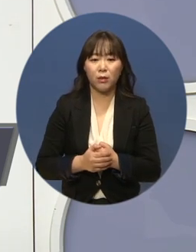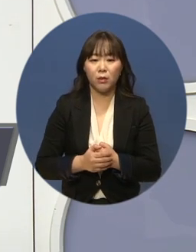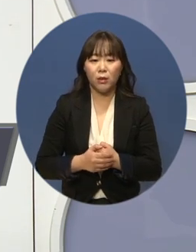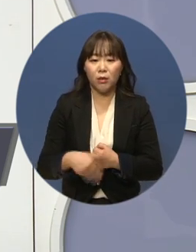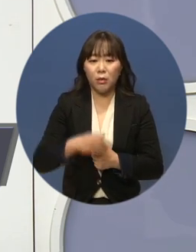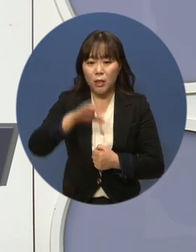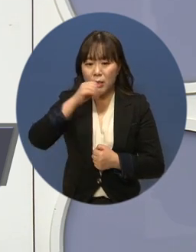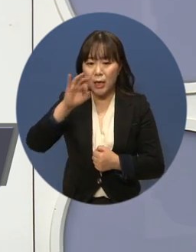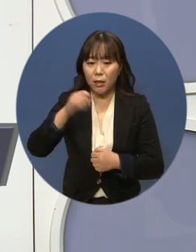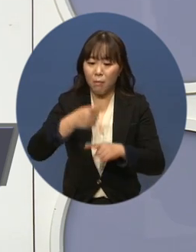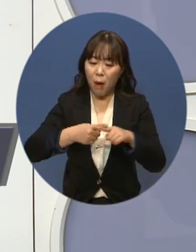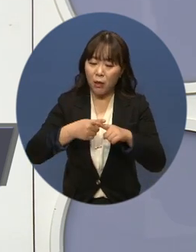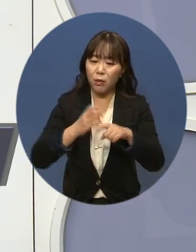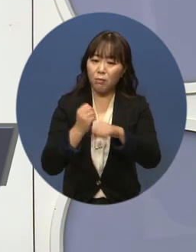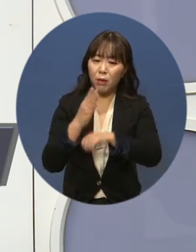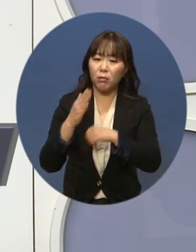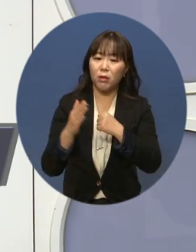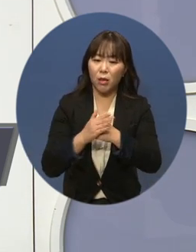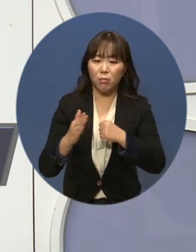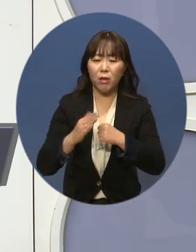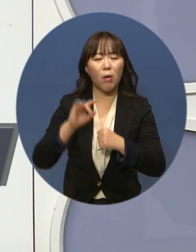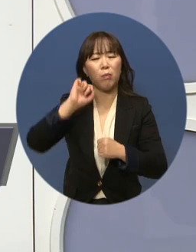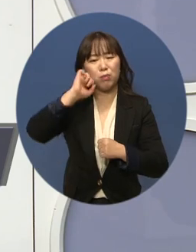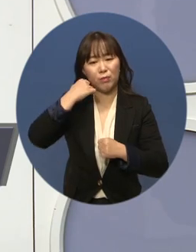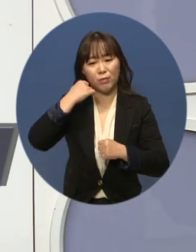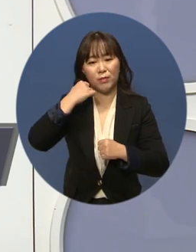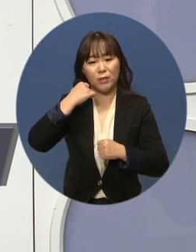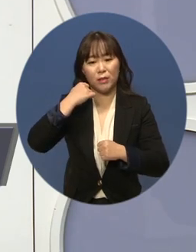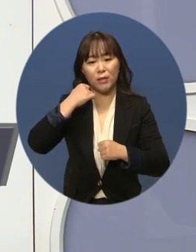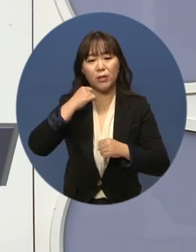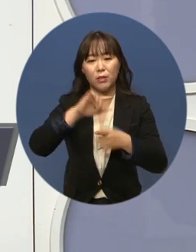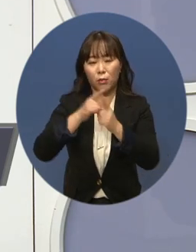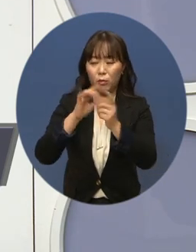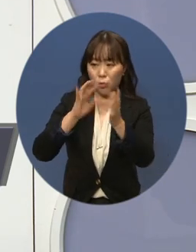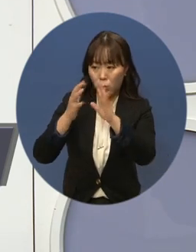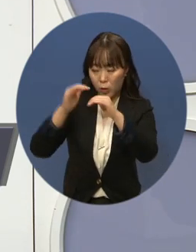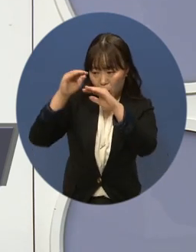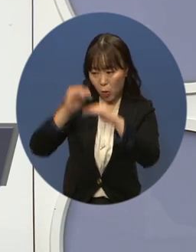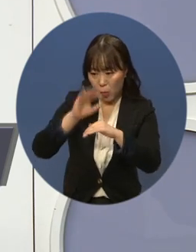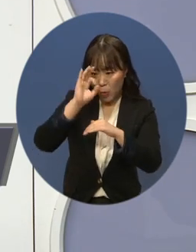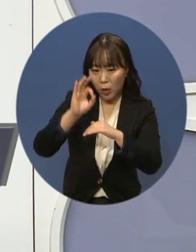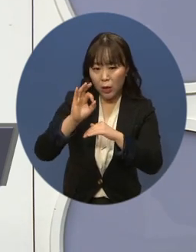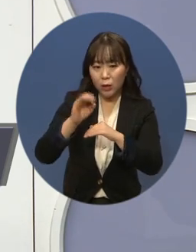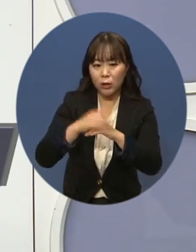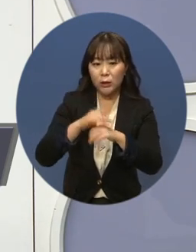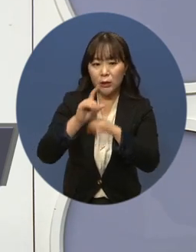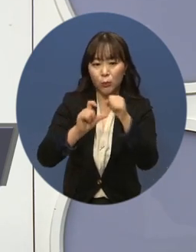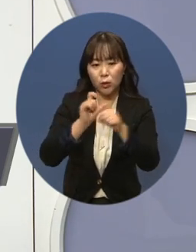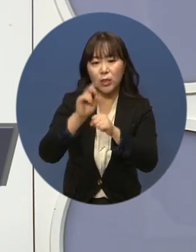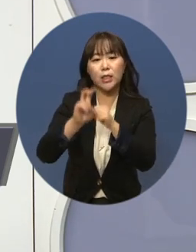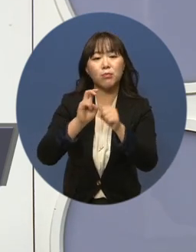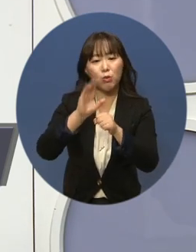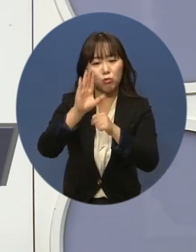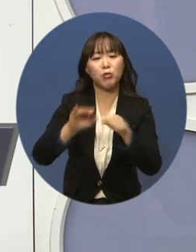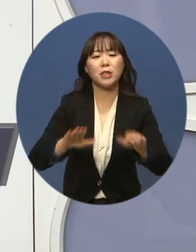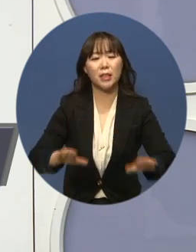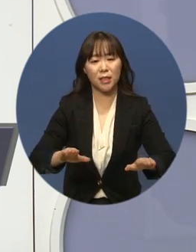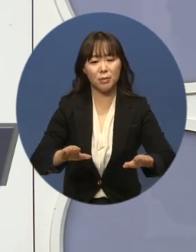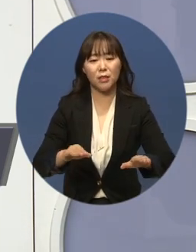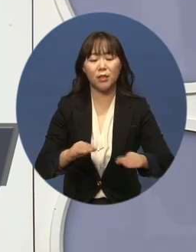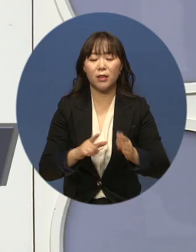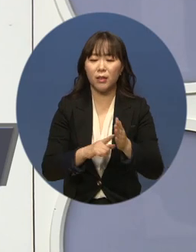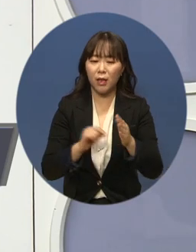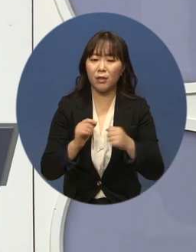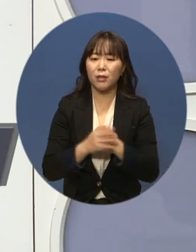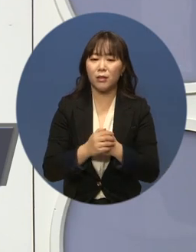우리 예산의 절반이 넘는 돈이니까 당장 할 수가 없으니까 지금 토론한 걸 보니까 이제 한 15년, 20년 후고 우선은